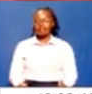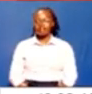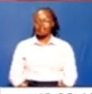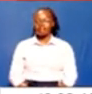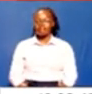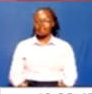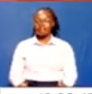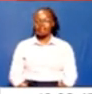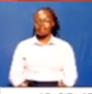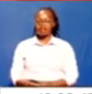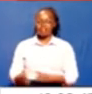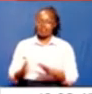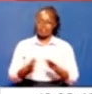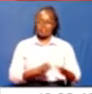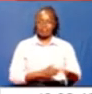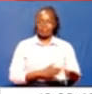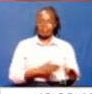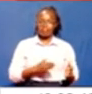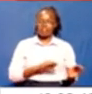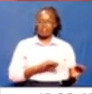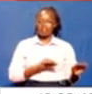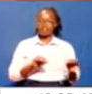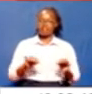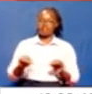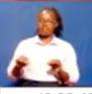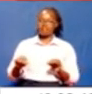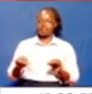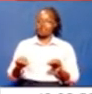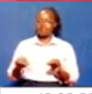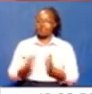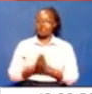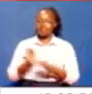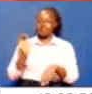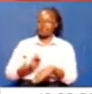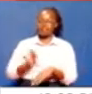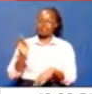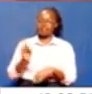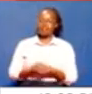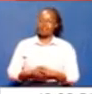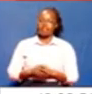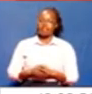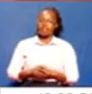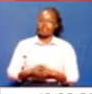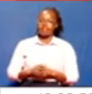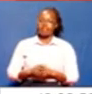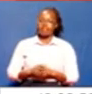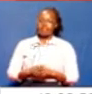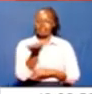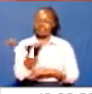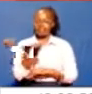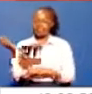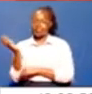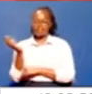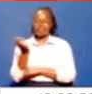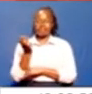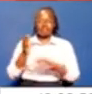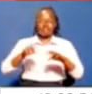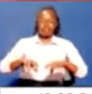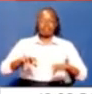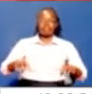Kutoka gatuzi la Kajiado tunachanganya guu hadi kwenye gatuzi la Embu ambapo wachuuzi katika soko la Kangaru kaunti ya